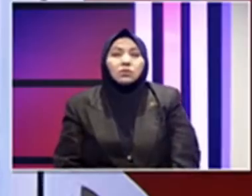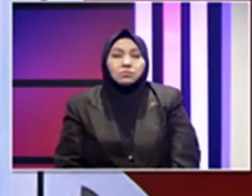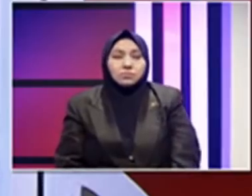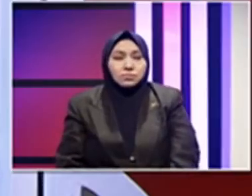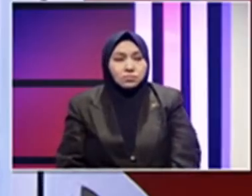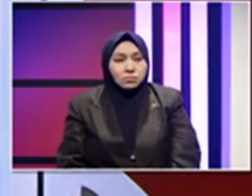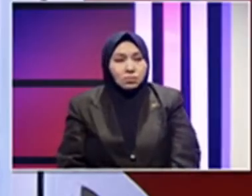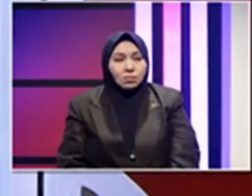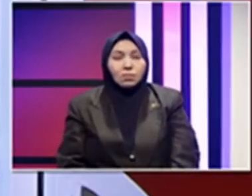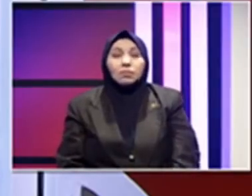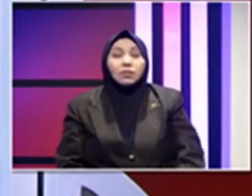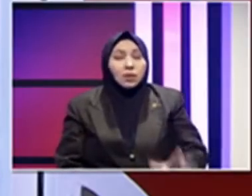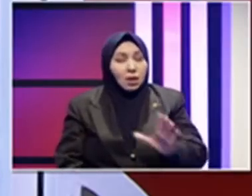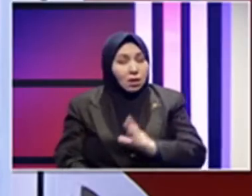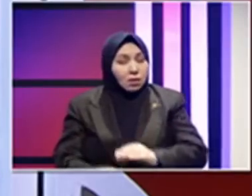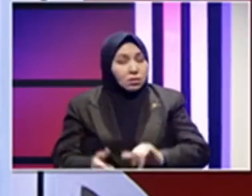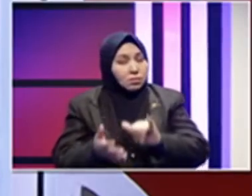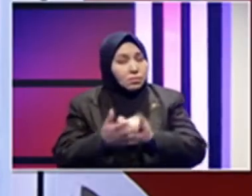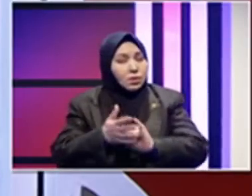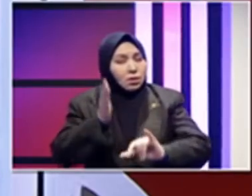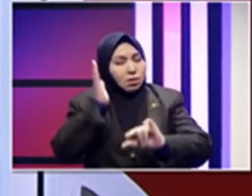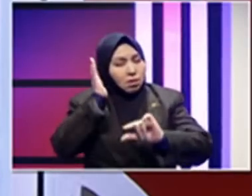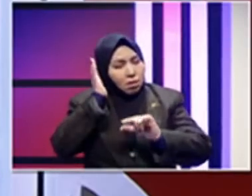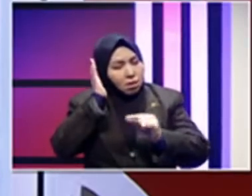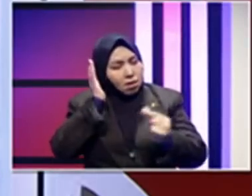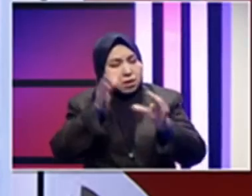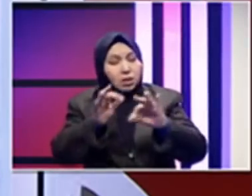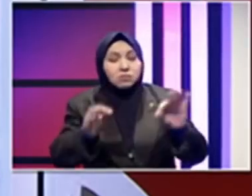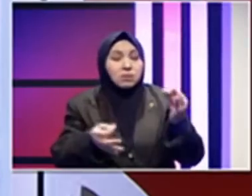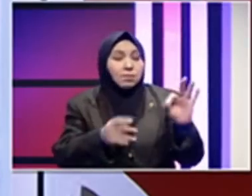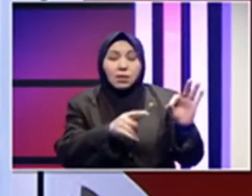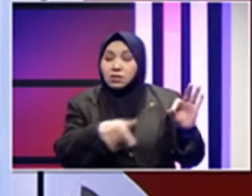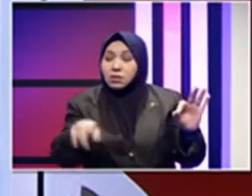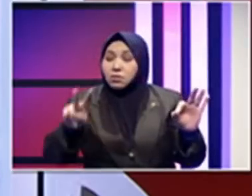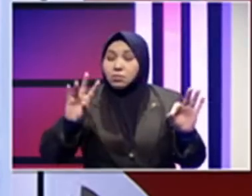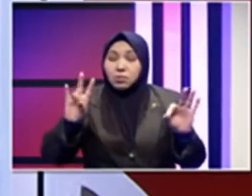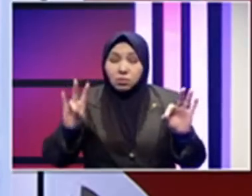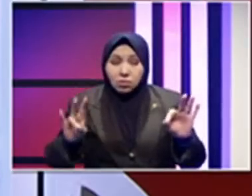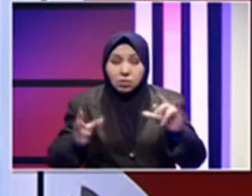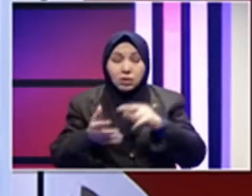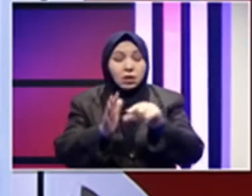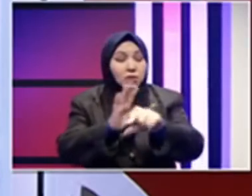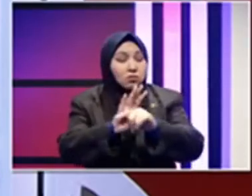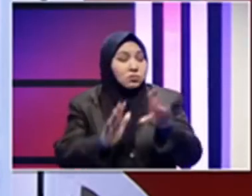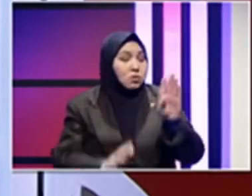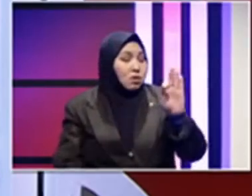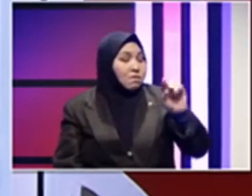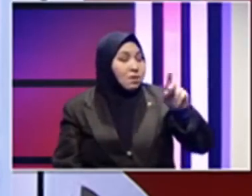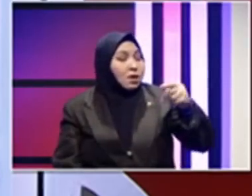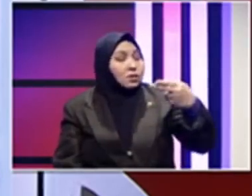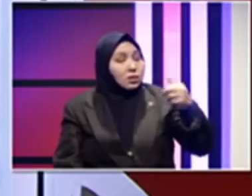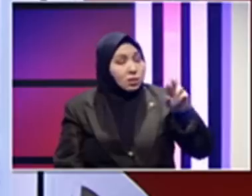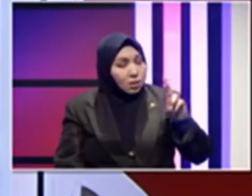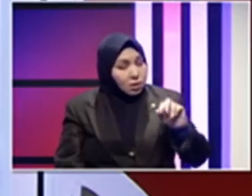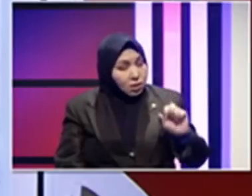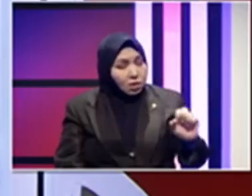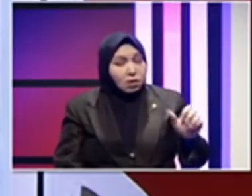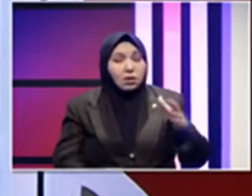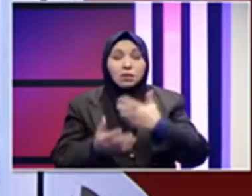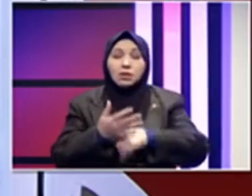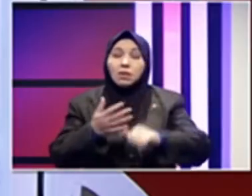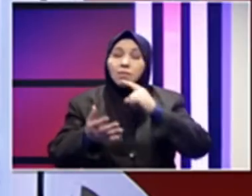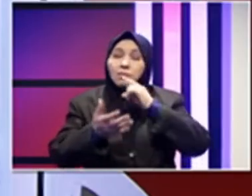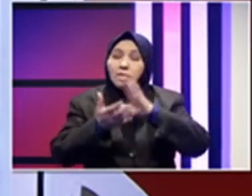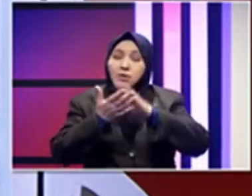العظيم. Astagfirullahaladzim, itulah bacaan daripada ayat 19 hingga 27. Yes. Alhamdulillah saatnya daripada surah Fatir, surah yang penuh dengan pembuktian